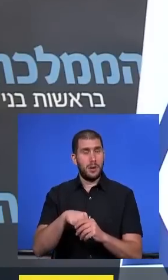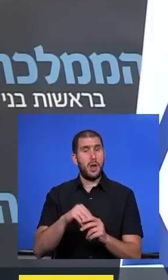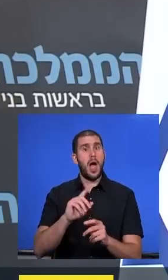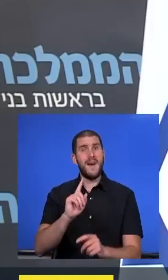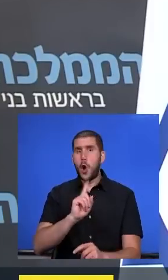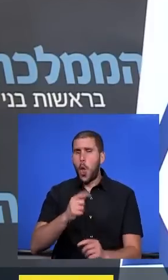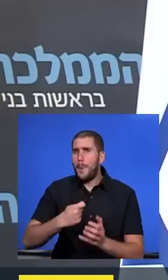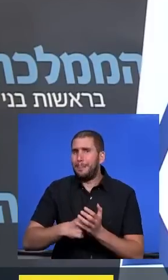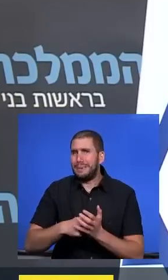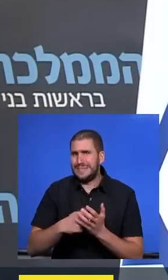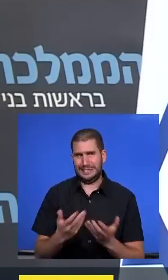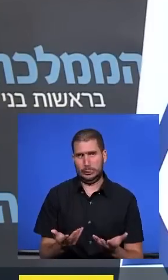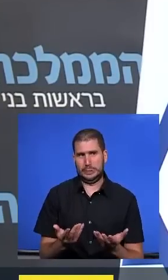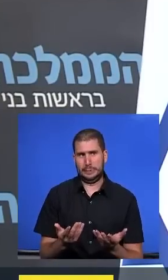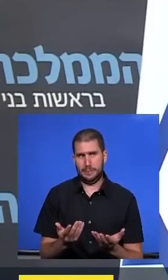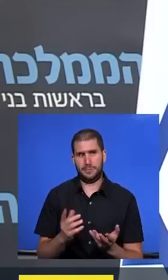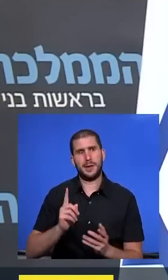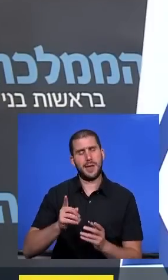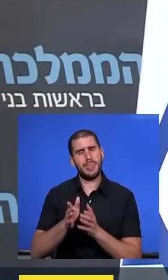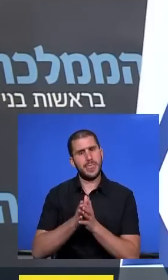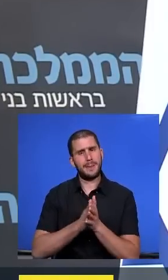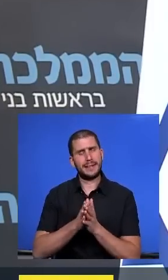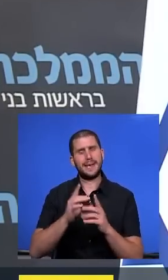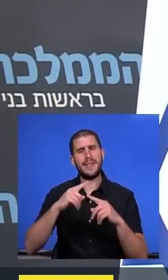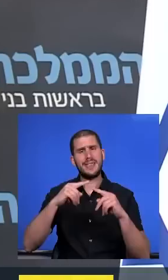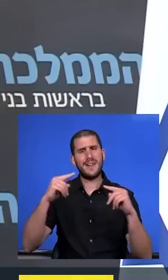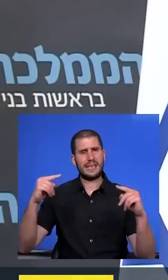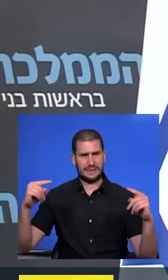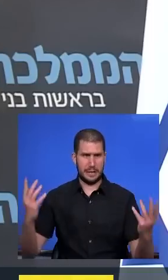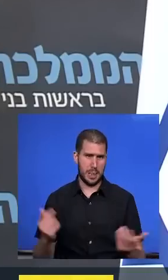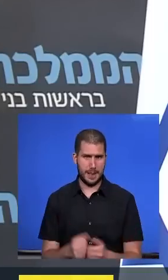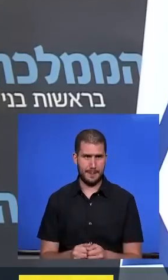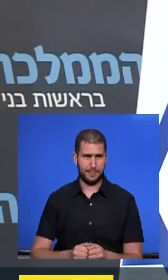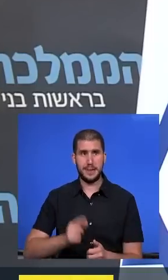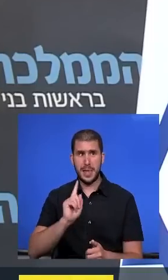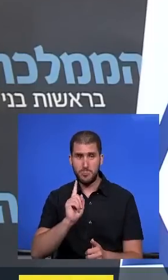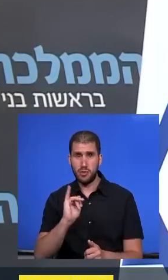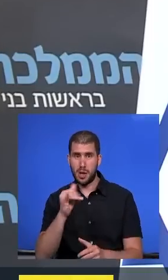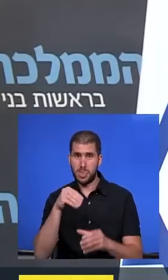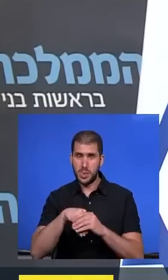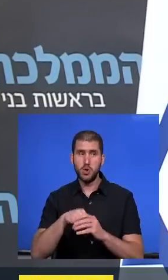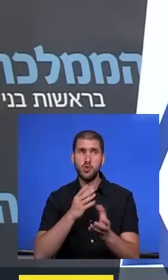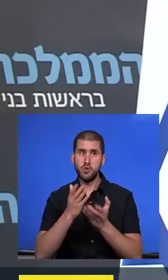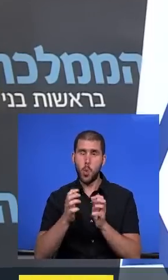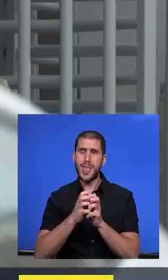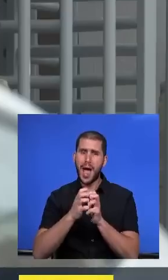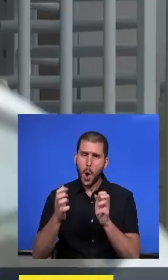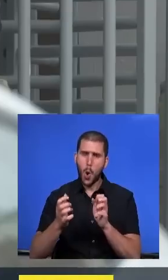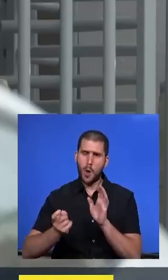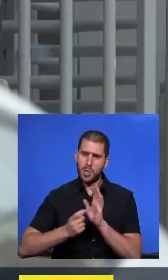לא כפיצוי, אלא כתמריץ דיפרנציאלי למי שמשרת שירות ארוך ותובעני